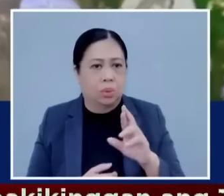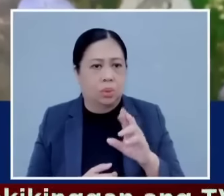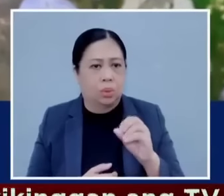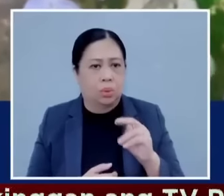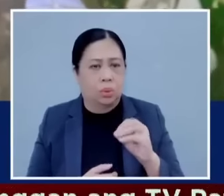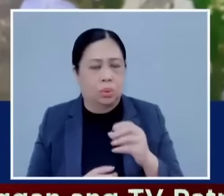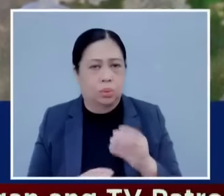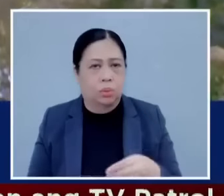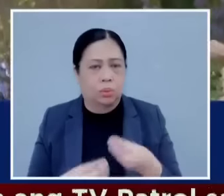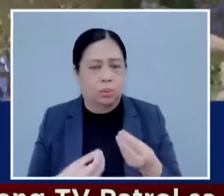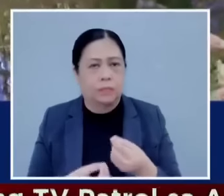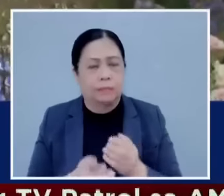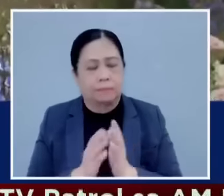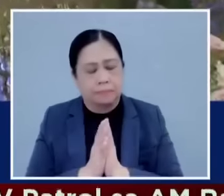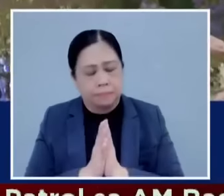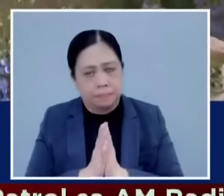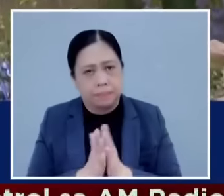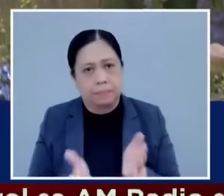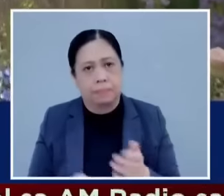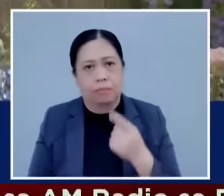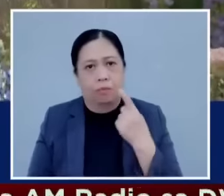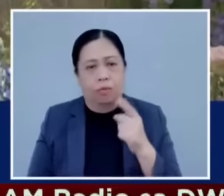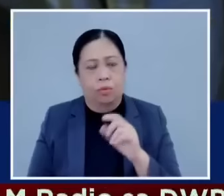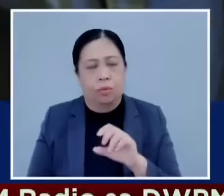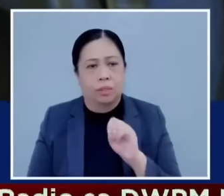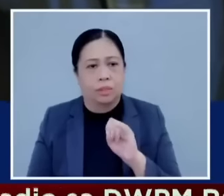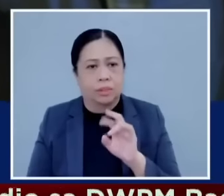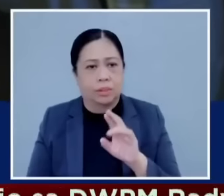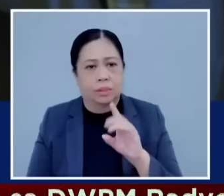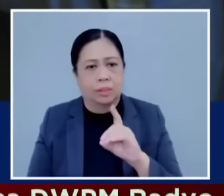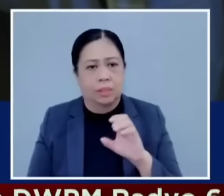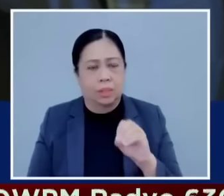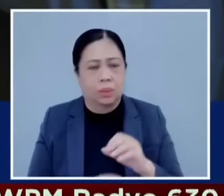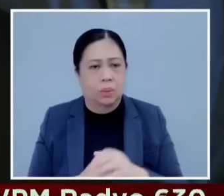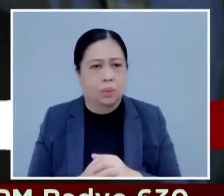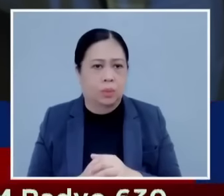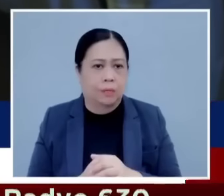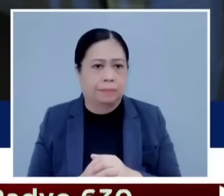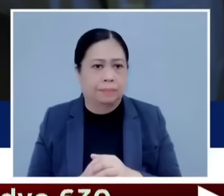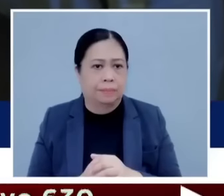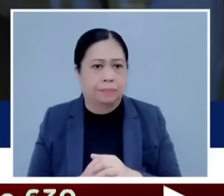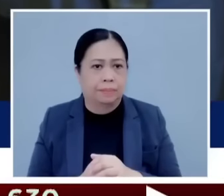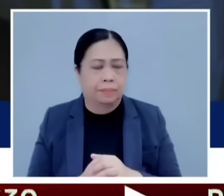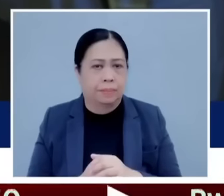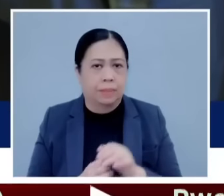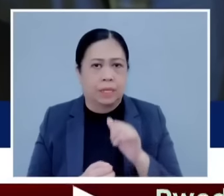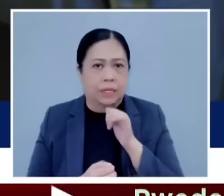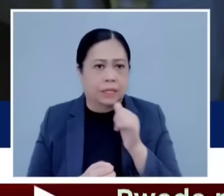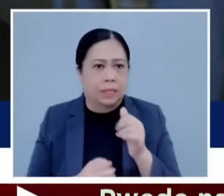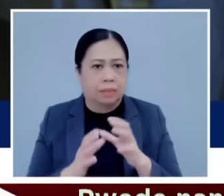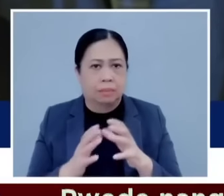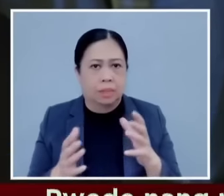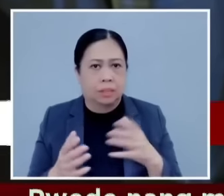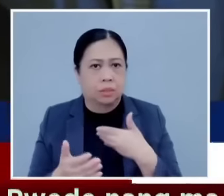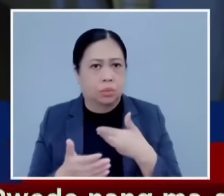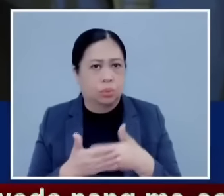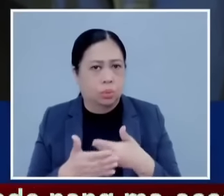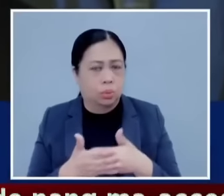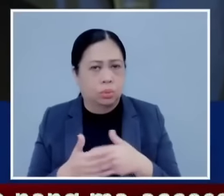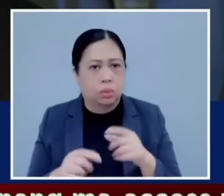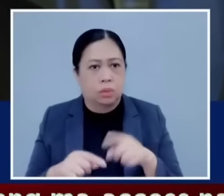nag-alay ng dasal si Mega para kay Sir Deo. We didn't really have a very close friendship,